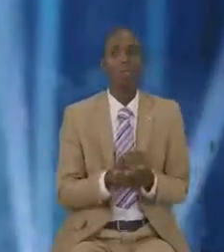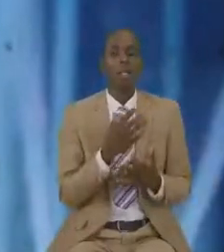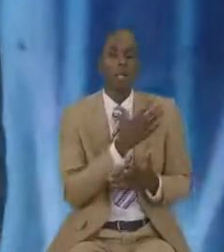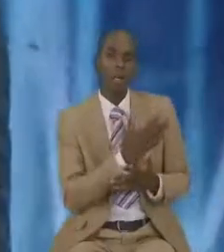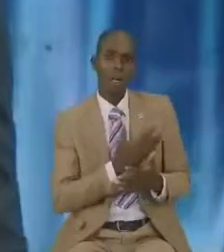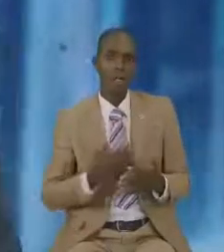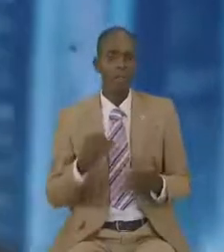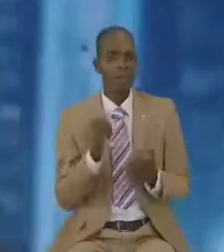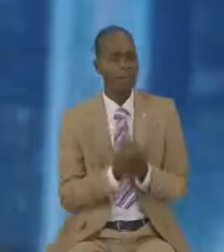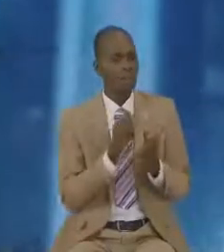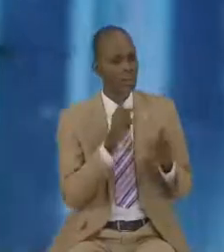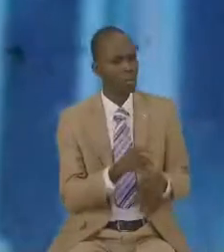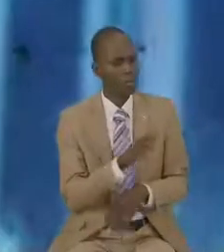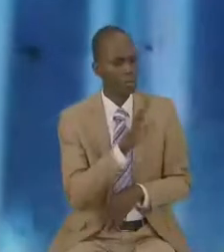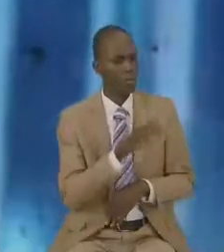miséricorde, on l'a dit, d'accord.